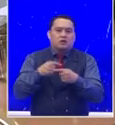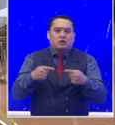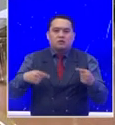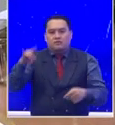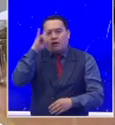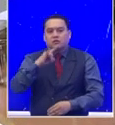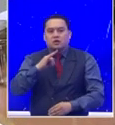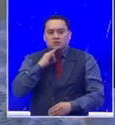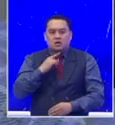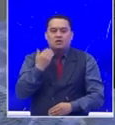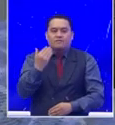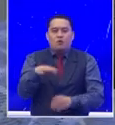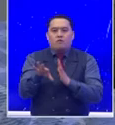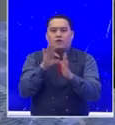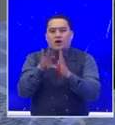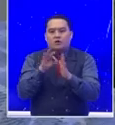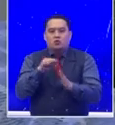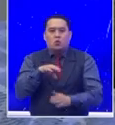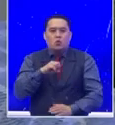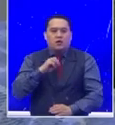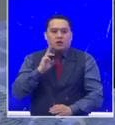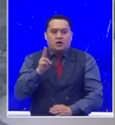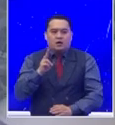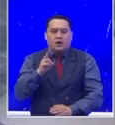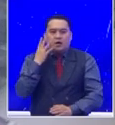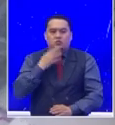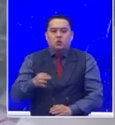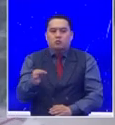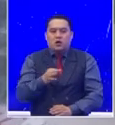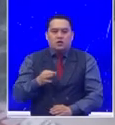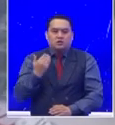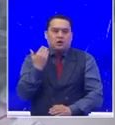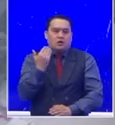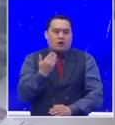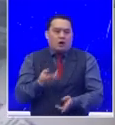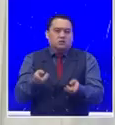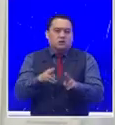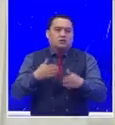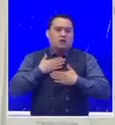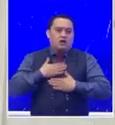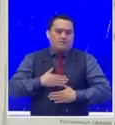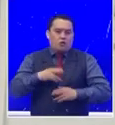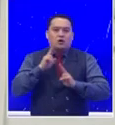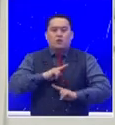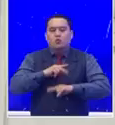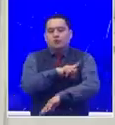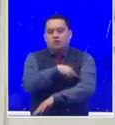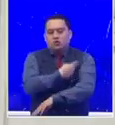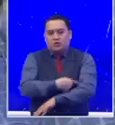уголков Казахстана. Его выбрал и Толик Курбанов, житель Алматинской области, и остался доволен работой